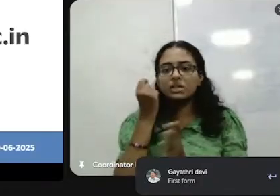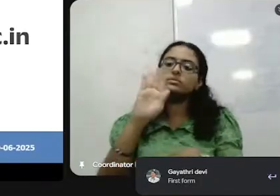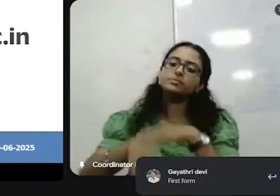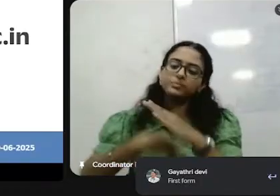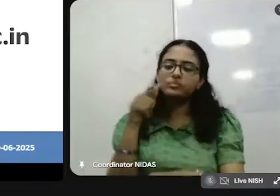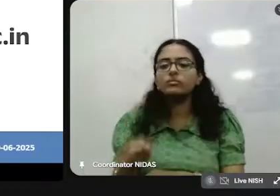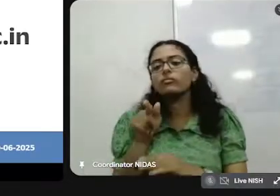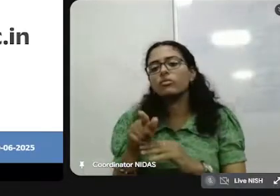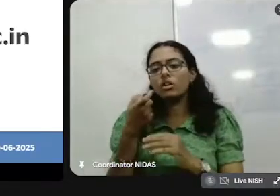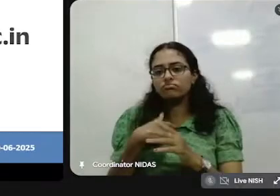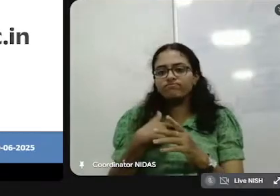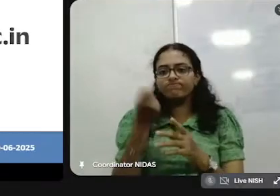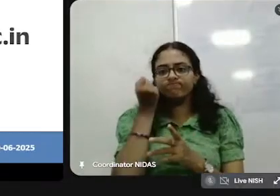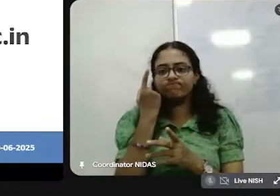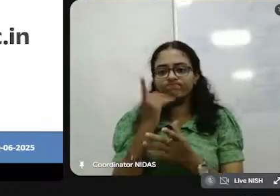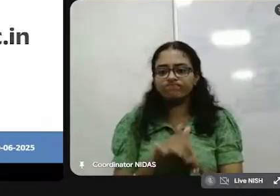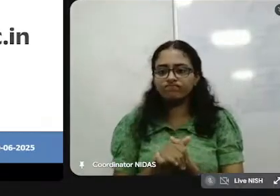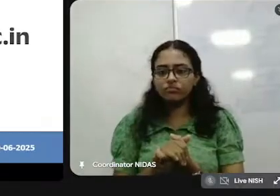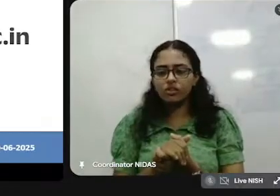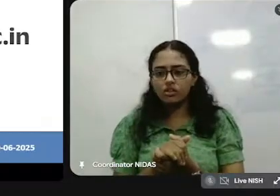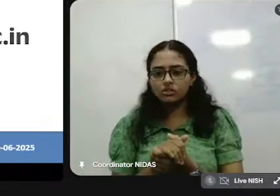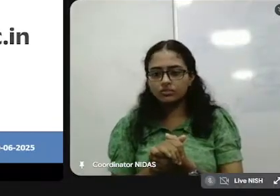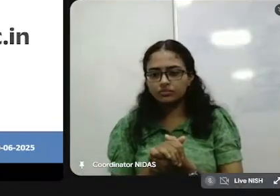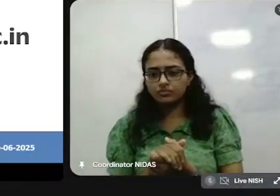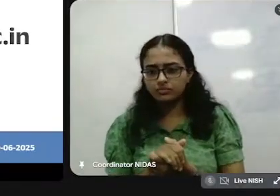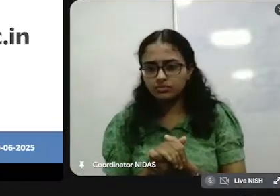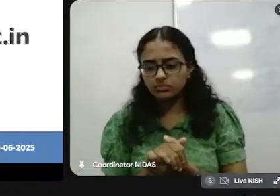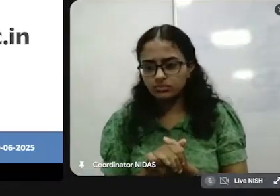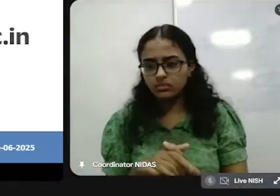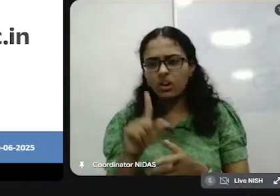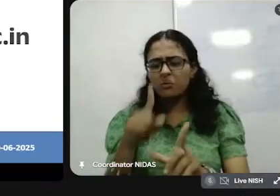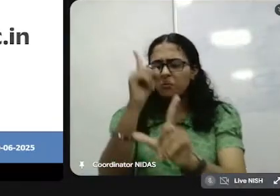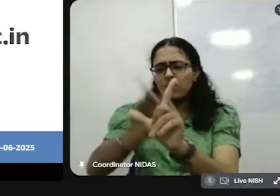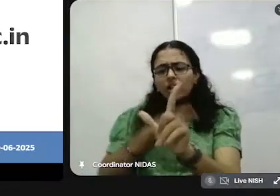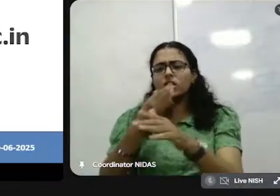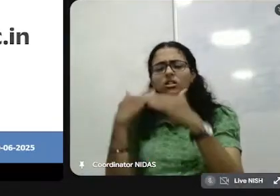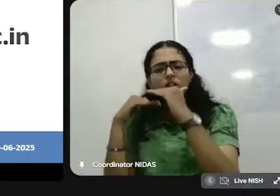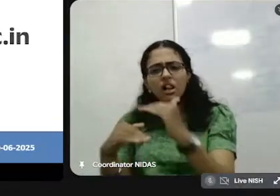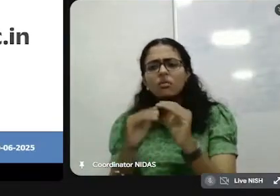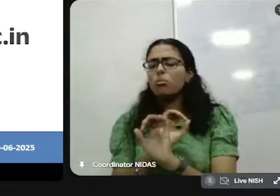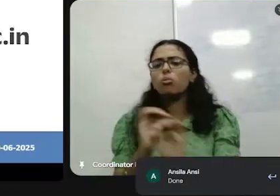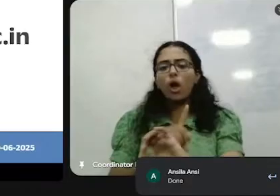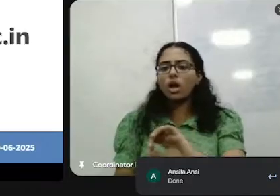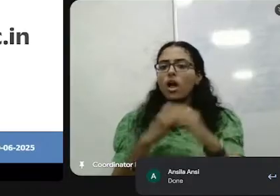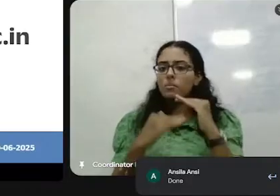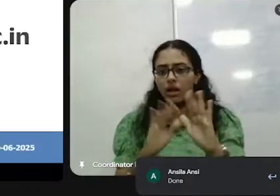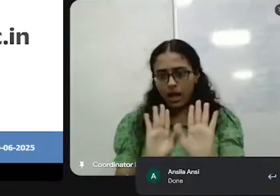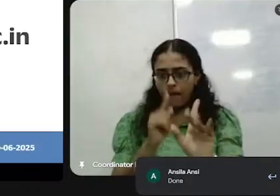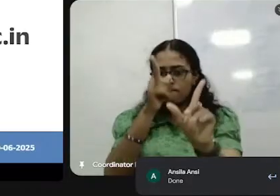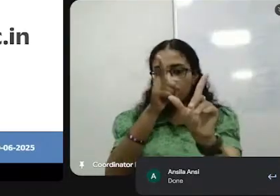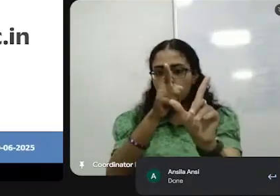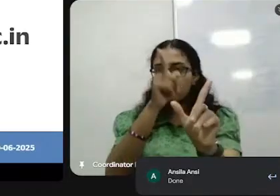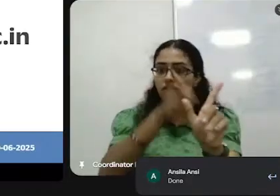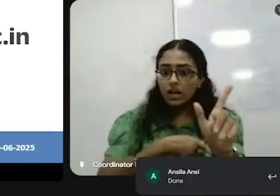നമ്മൾ പ്രെഡിക്റ്റ് ചെയ്യാൻ പറ്റുന്നത്. അത് പ്രീതി മാം പറഞ്ഞതുപോലെ വിത്തിൻ 1 year ആകുമ്പോൾ നമുക്കൊരു ഏർലി റിക്കവറി, ഒരു സ്പോണ്ടേനിയസ് റിക്കവറി നമുക്ക് പെട്ടെന്ന്